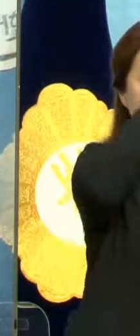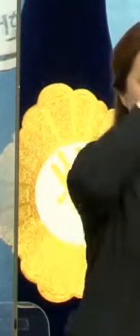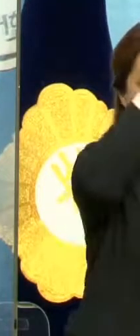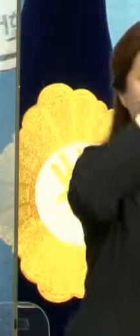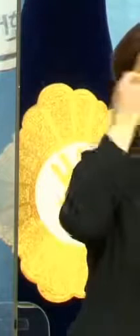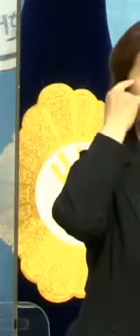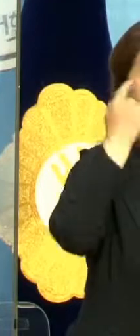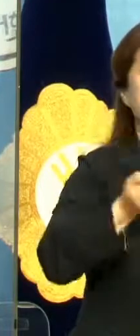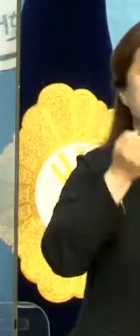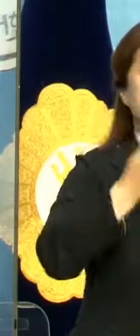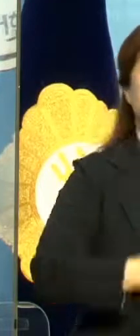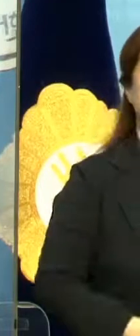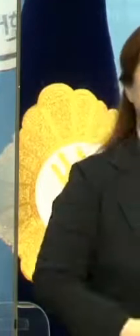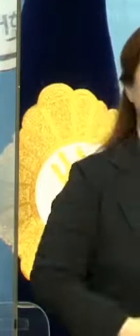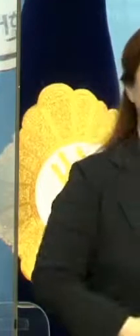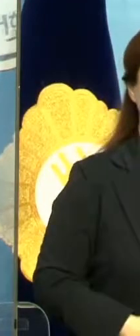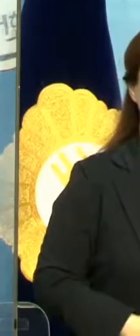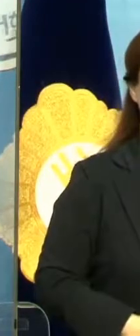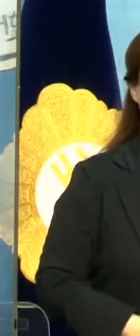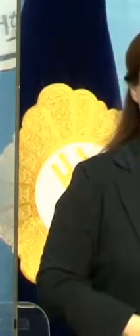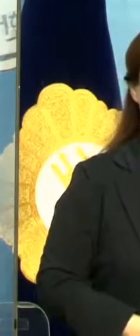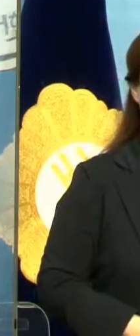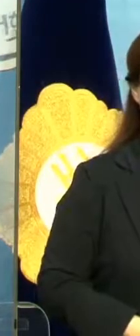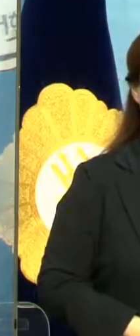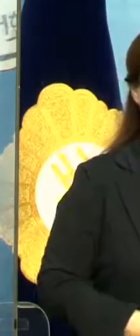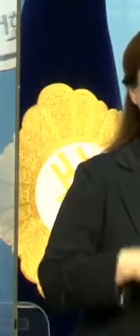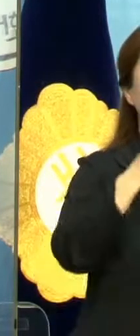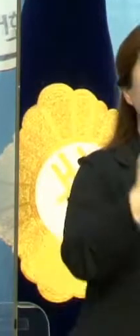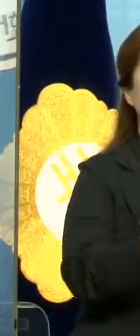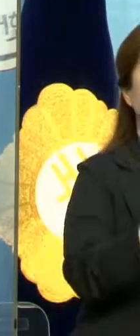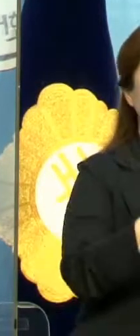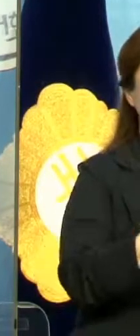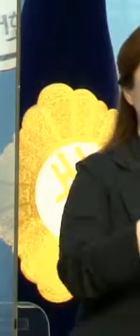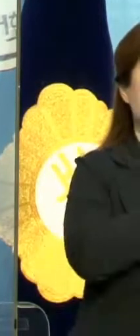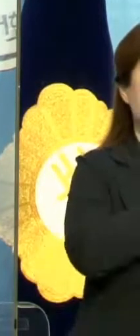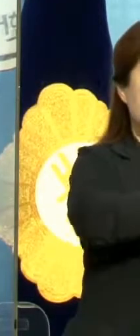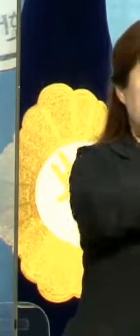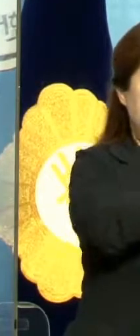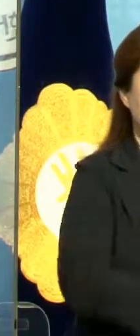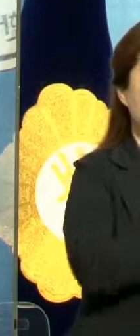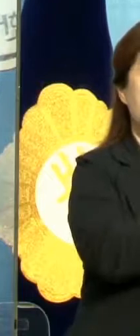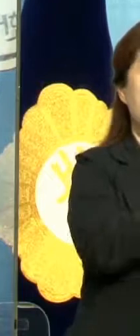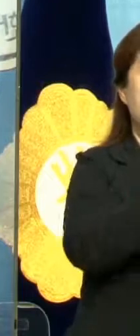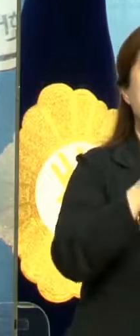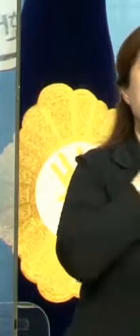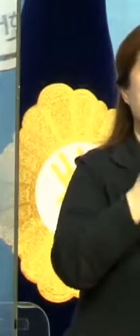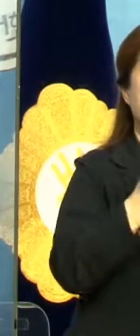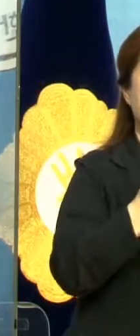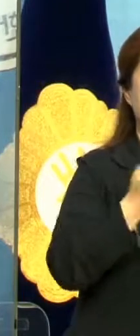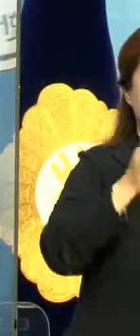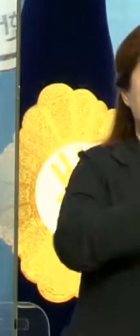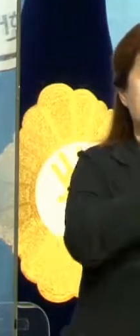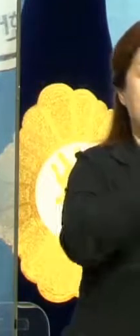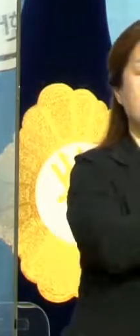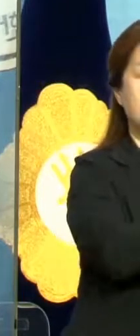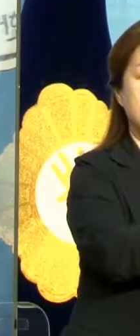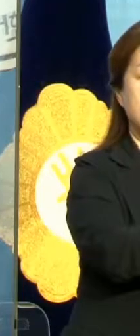지키는 길이라고 생각합니다 무엇보다 의원직 사퇴를 선화 해내야 마땅할 닥터 큰